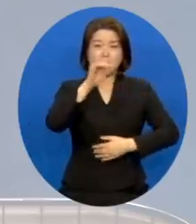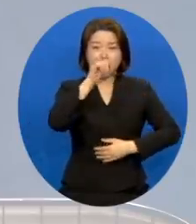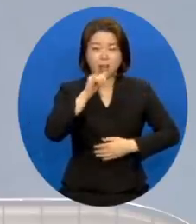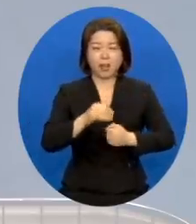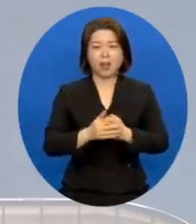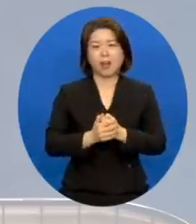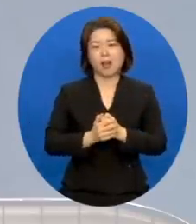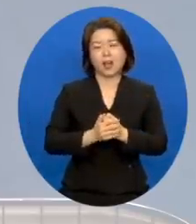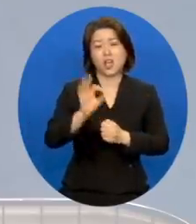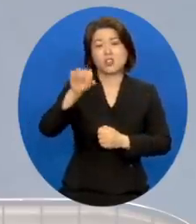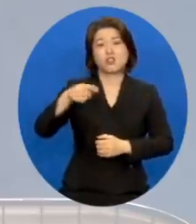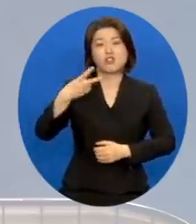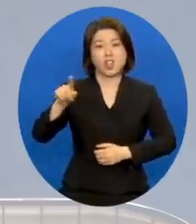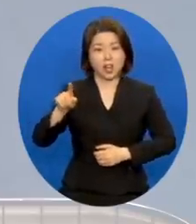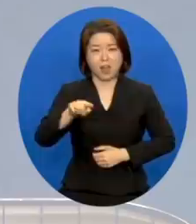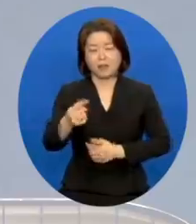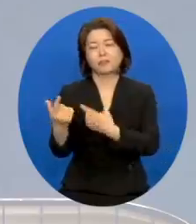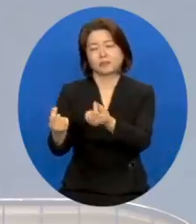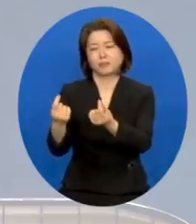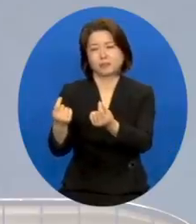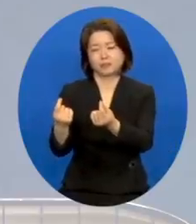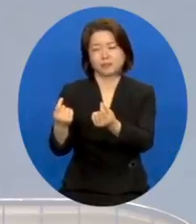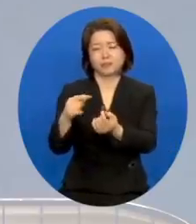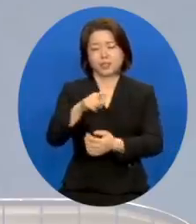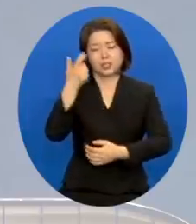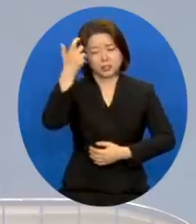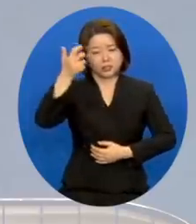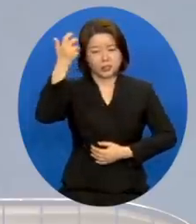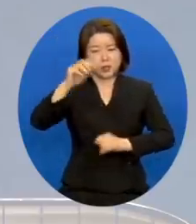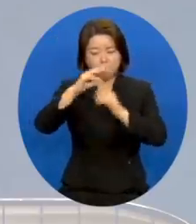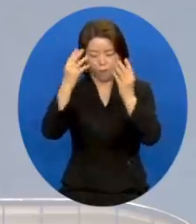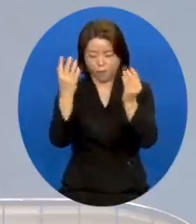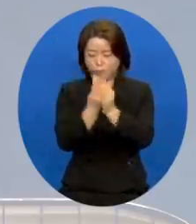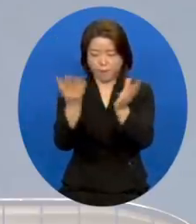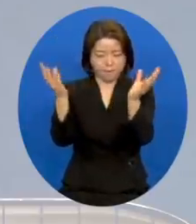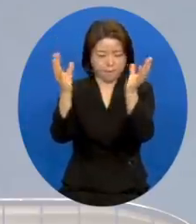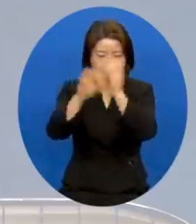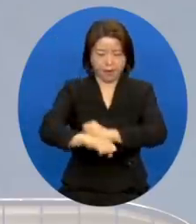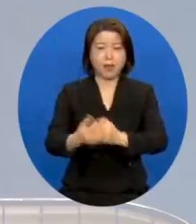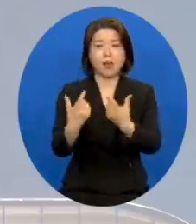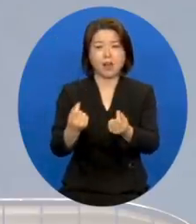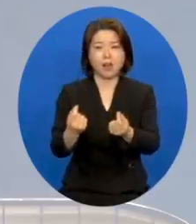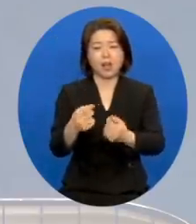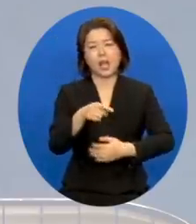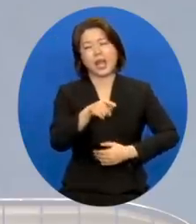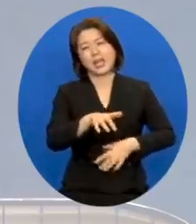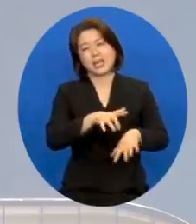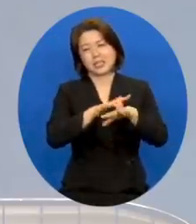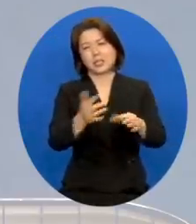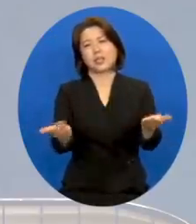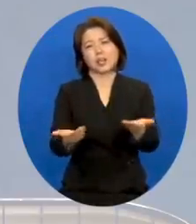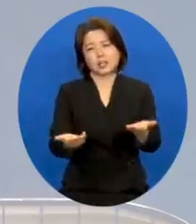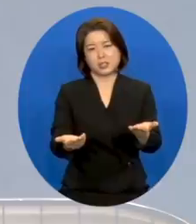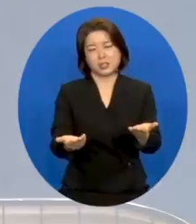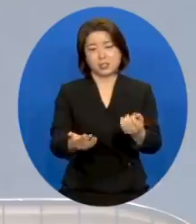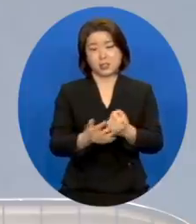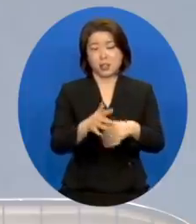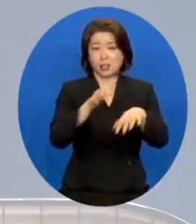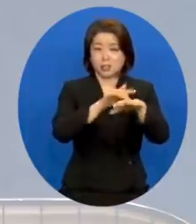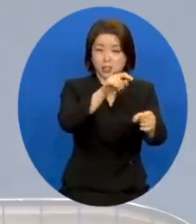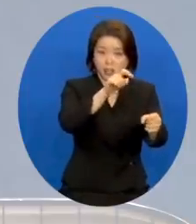유다가 그랬죠 그리고 용어를 완전히 밤 일을 시키는 이게 사당이 하면 이래요 사탄의 목적은